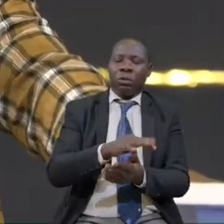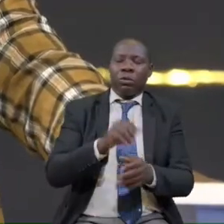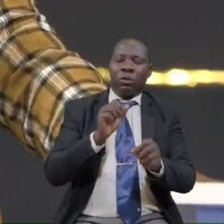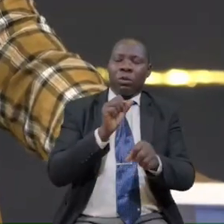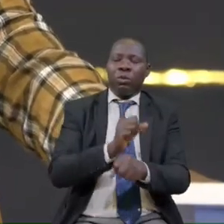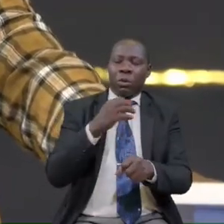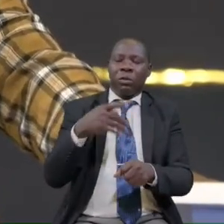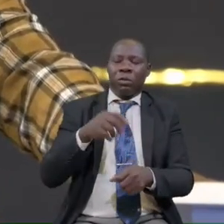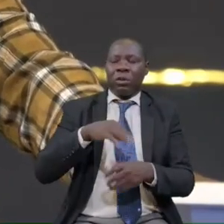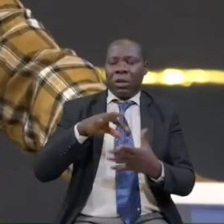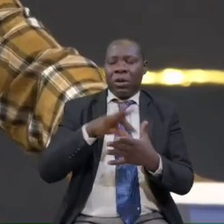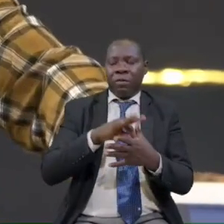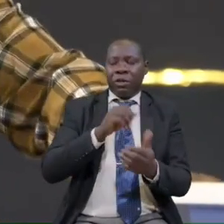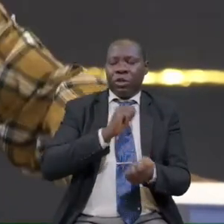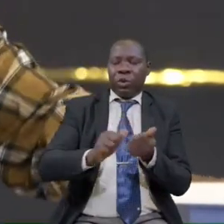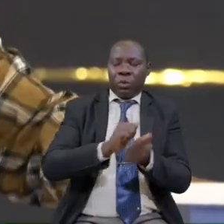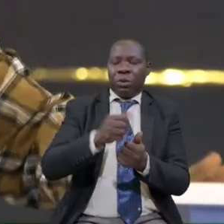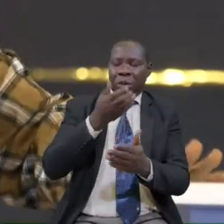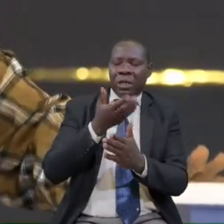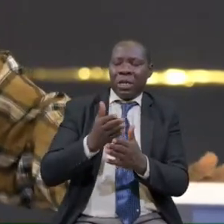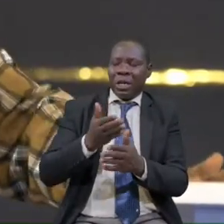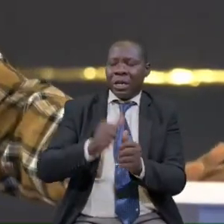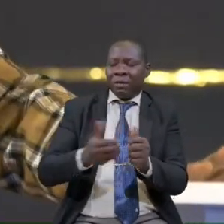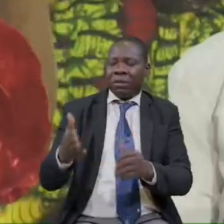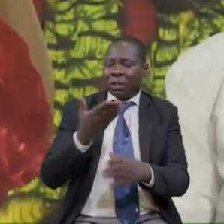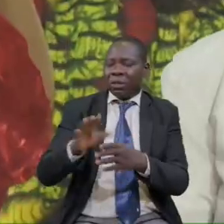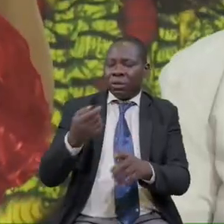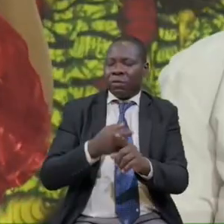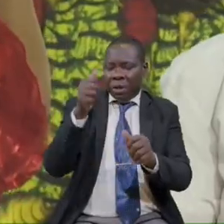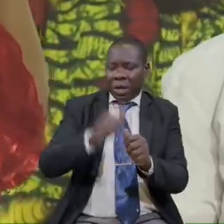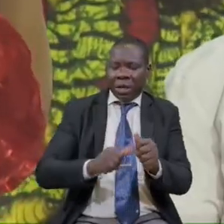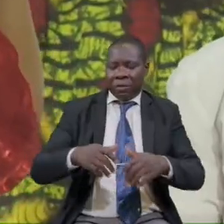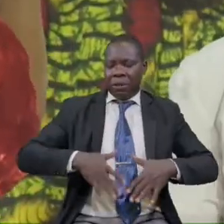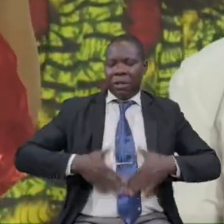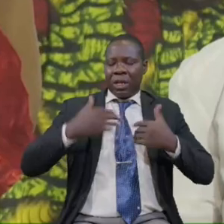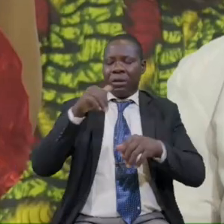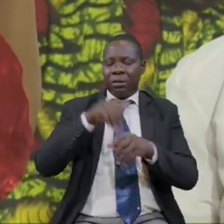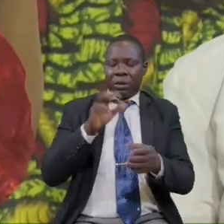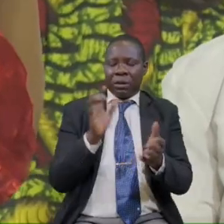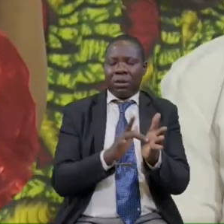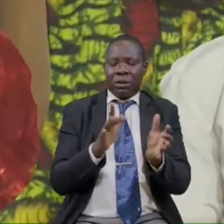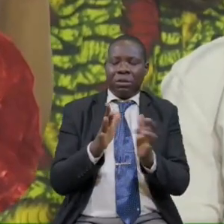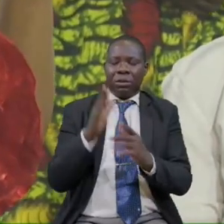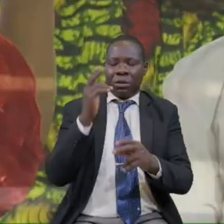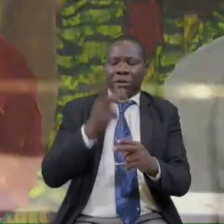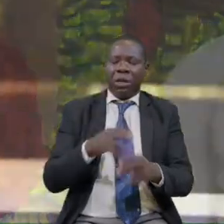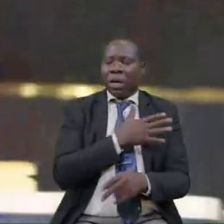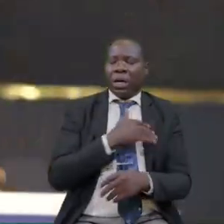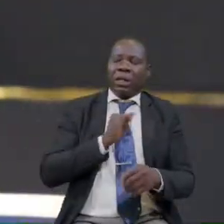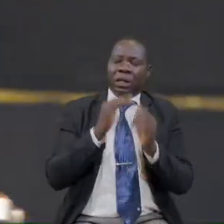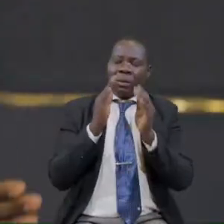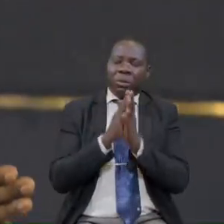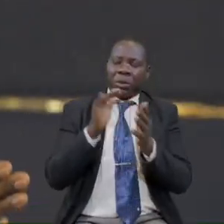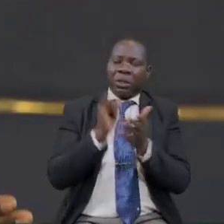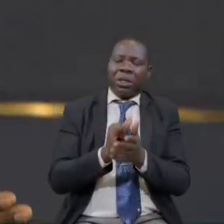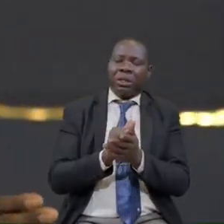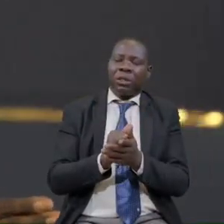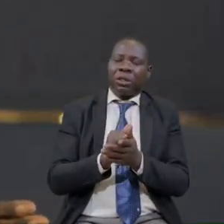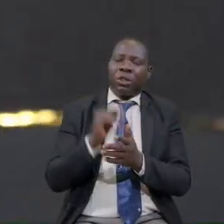de la chair. Purifie tout de leur vie au nom de Jésus-Christ. Et je prie, Seigneur, que tu